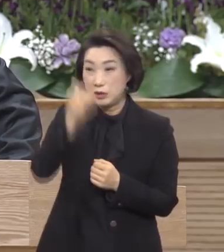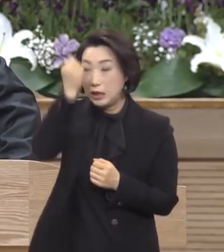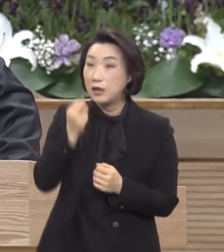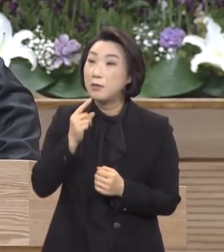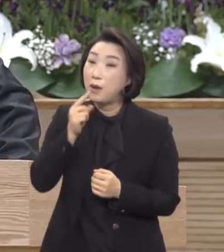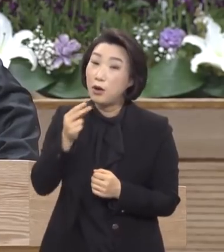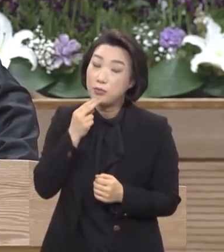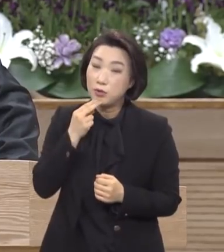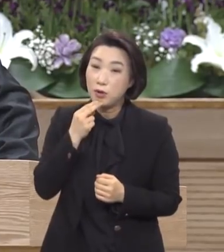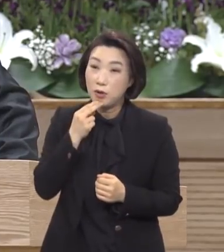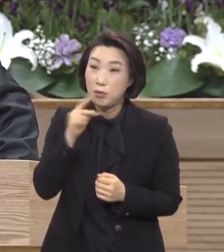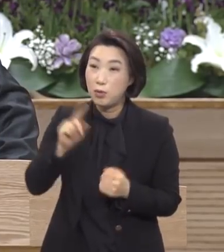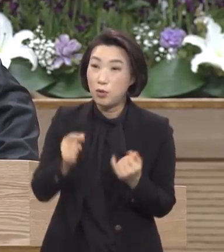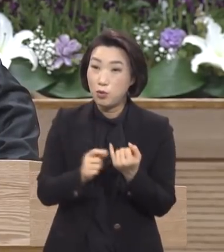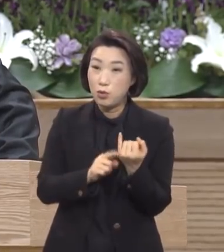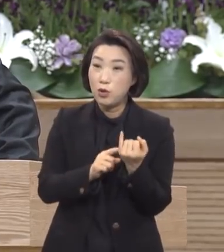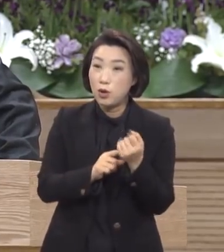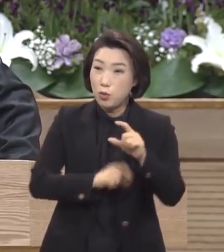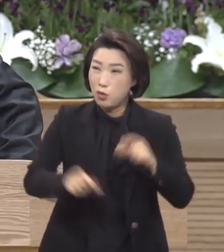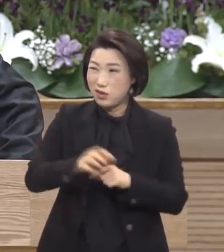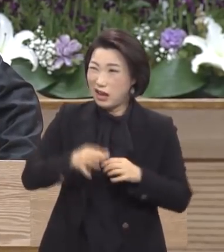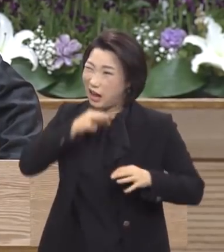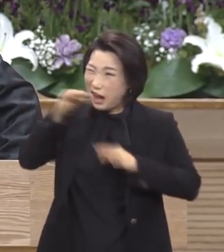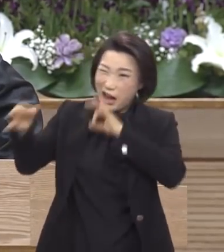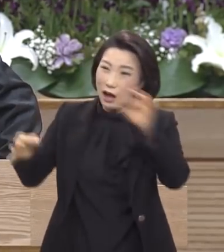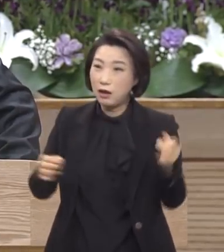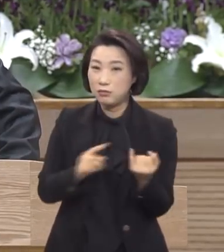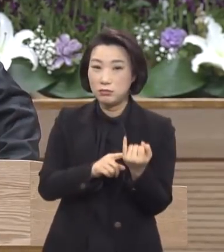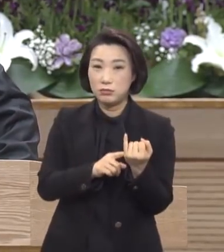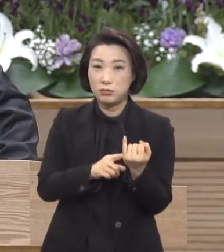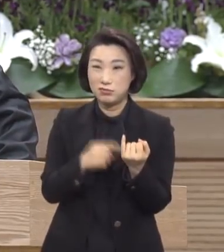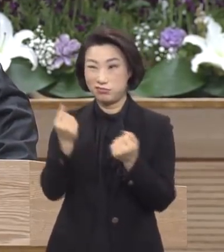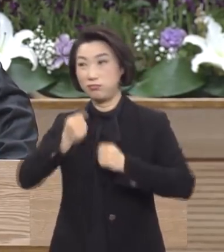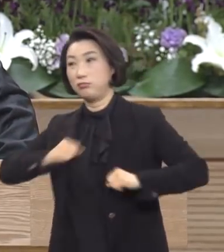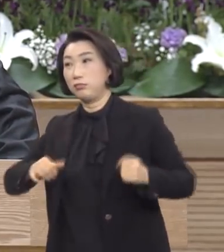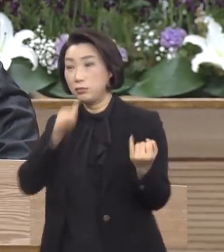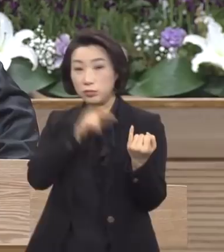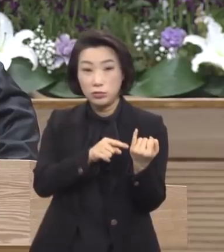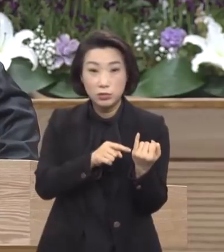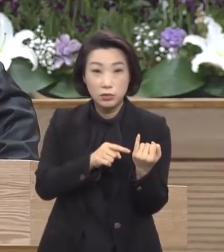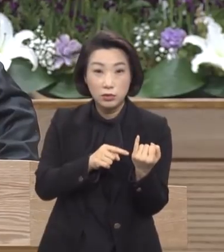하면 소리 지르고 오히려 큰 소리 치고 여자들이